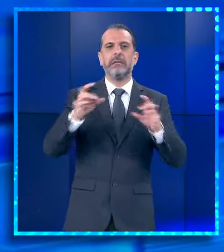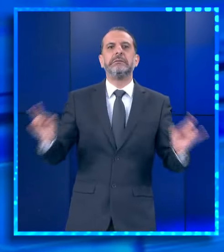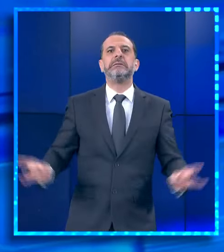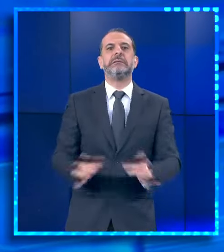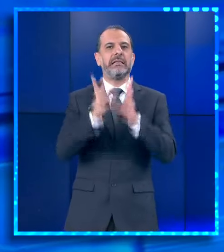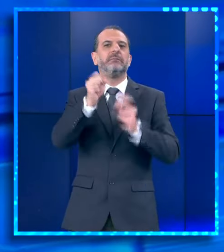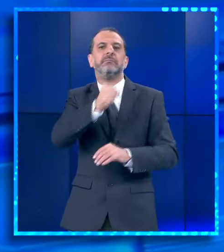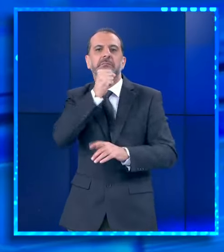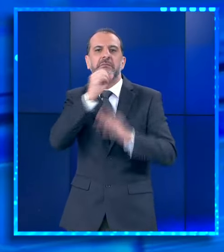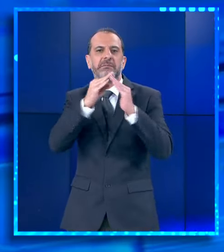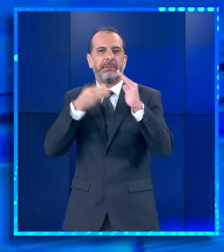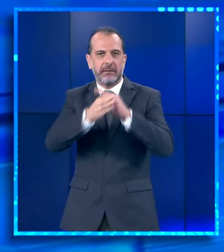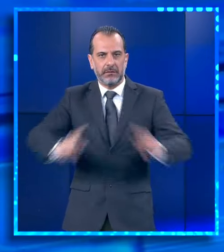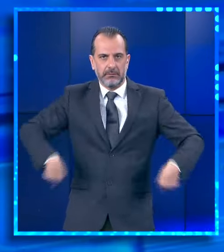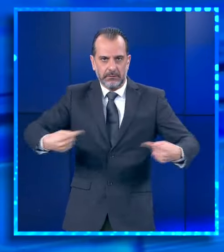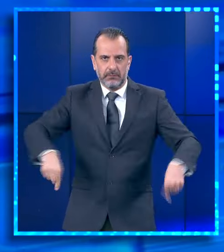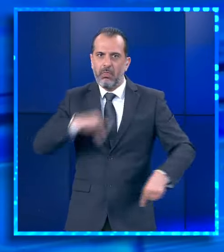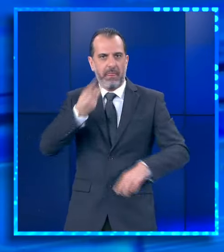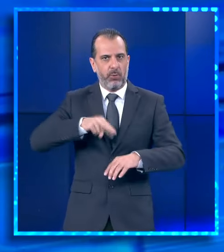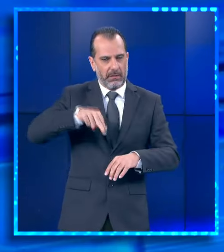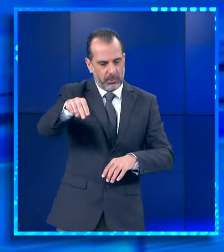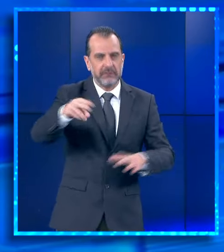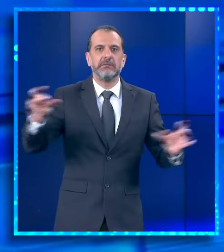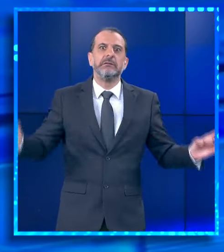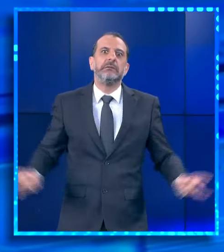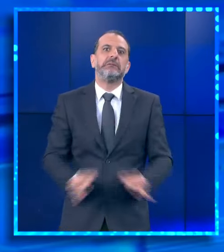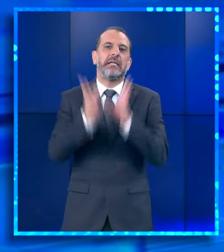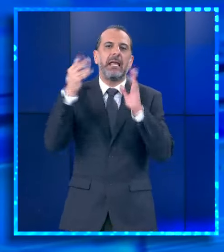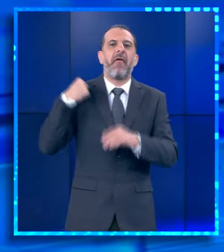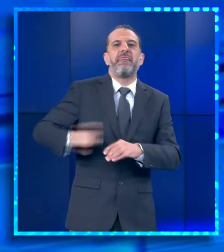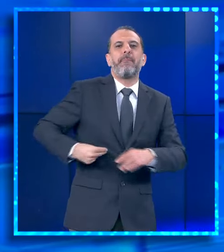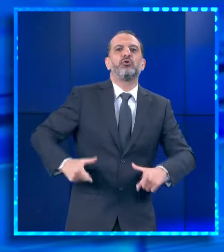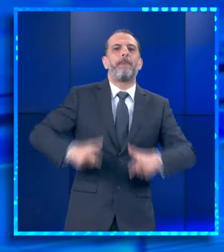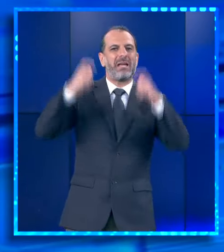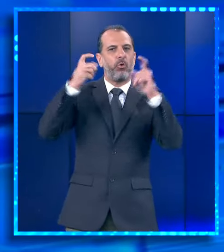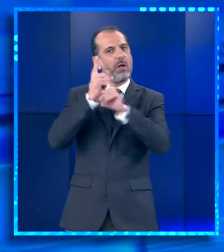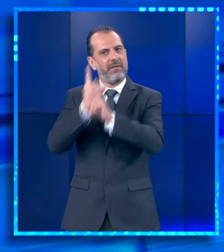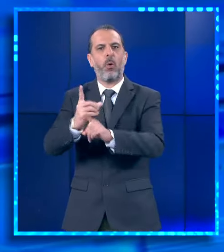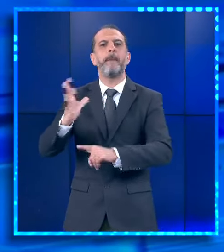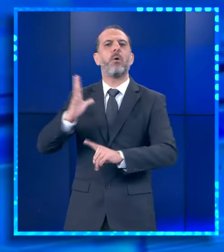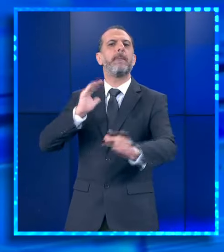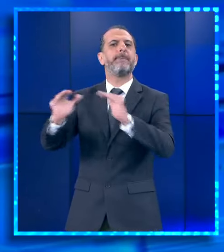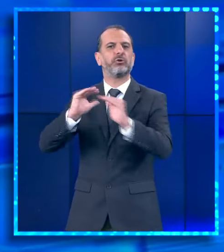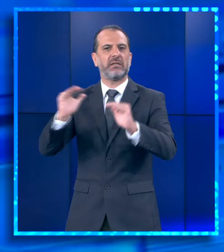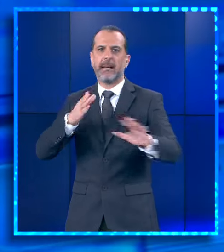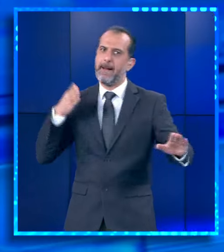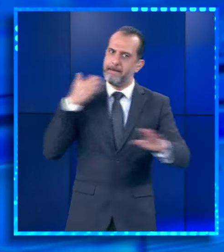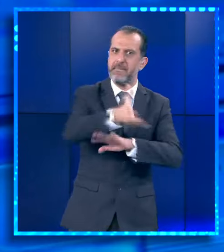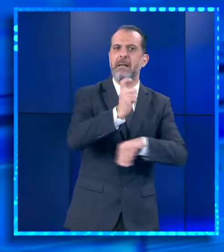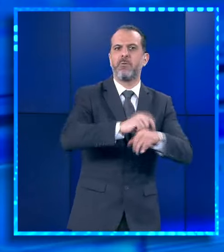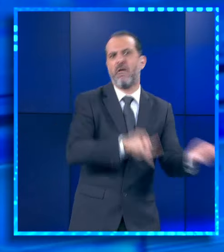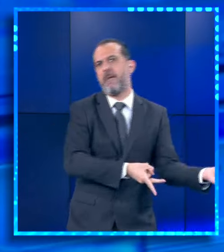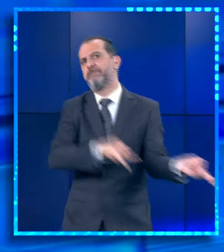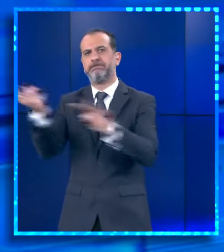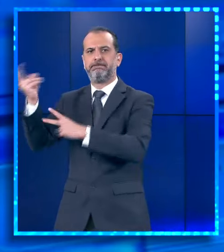ευτυχώς εργαζόμενοι της πολιτικής προστασίας του Δήμου Πύργου την απομάκρυναν και τη μετέφεραν στο συντονιστικό τους κέντρο. Τα